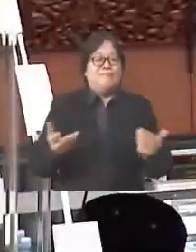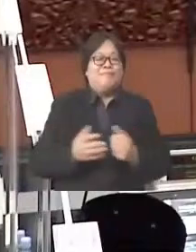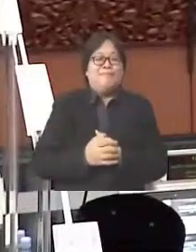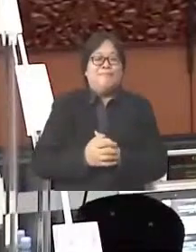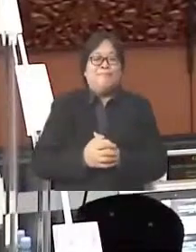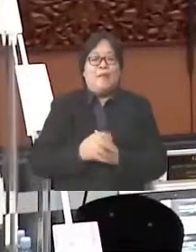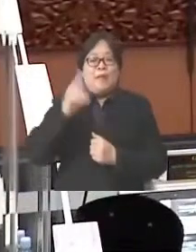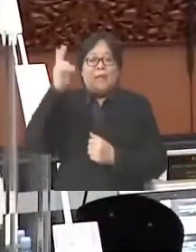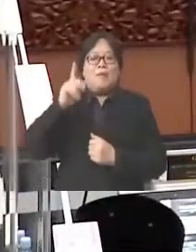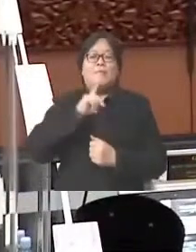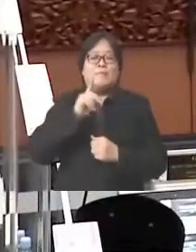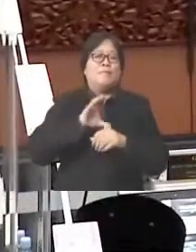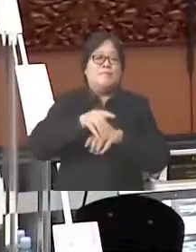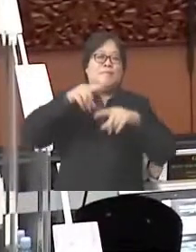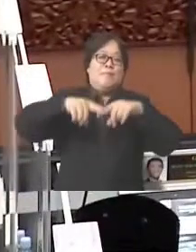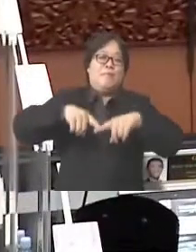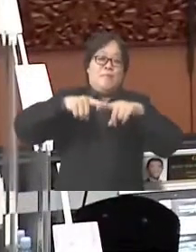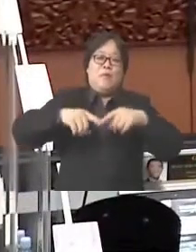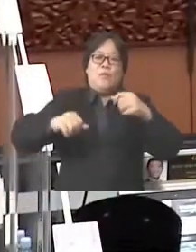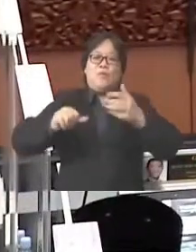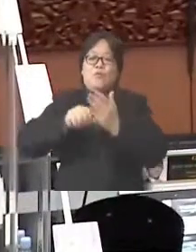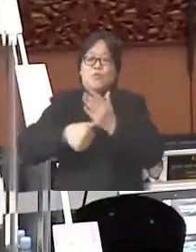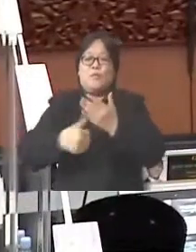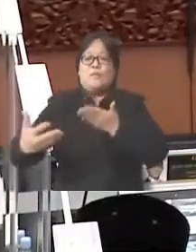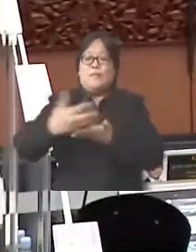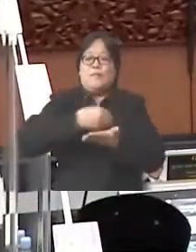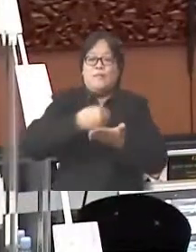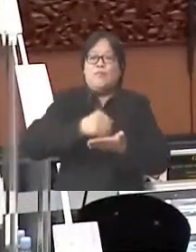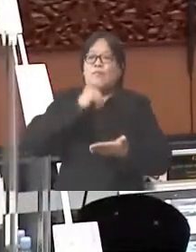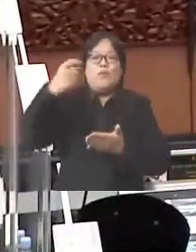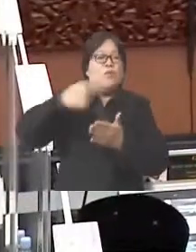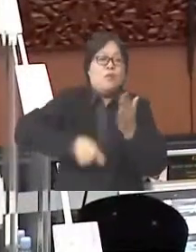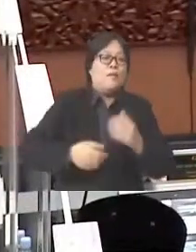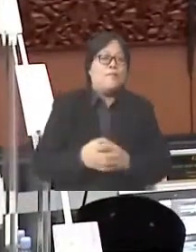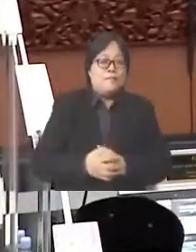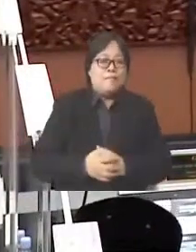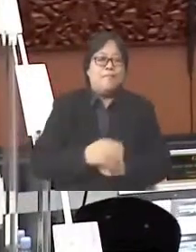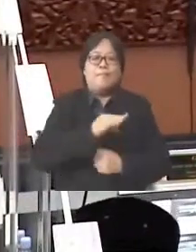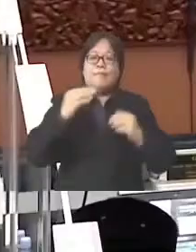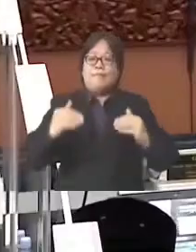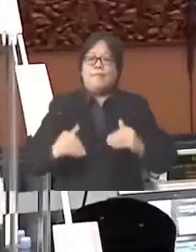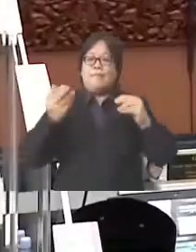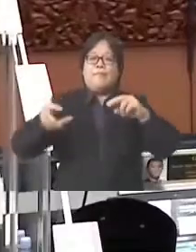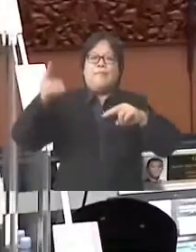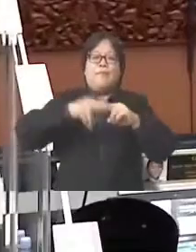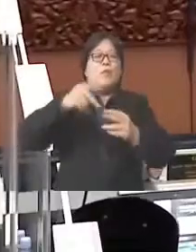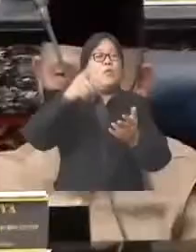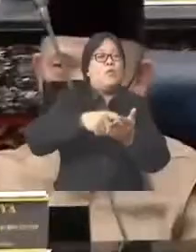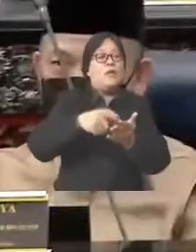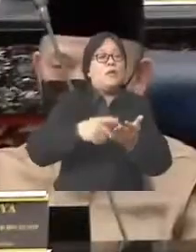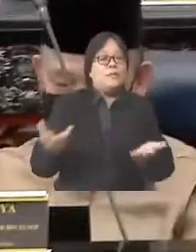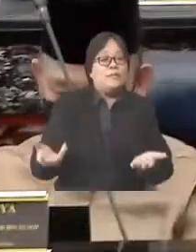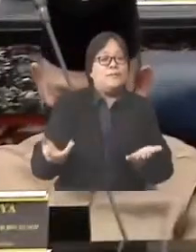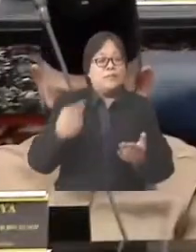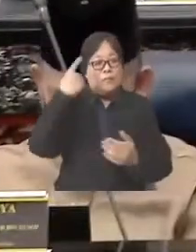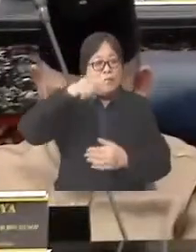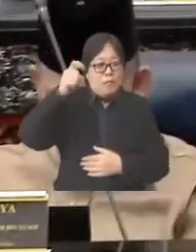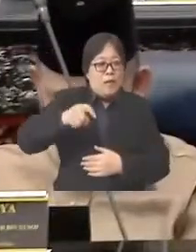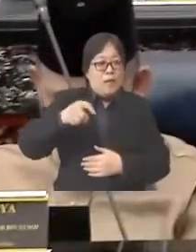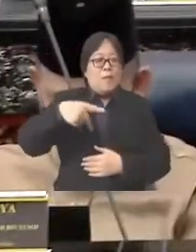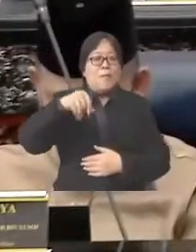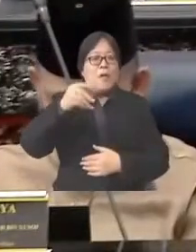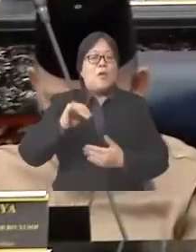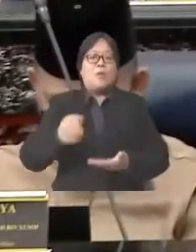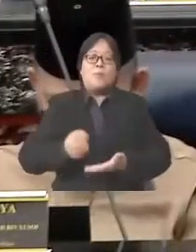oleh itu kerajaan tepat segantong kepada sumber hasil bukan Cukai disamping meningkatkan hutang setirnya bagi memastikan